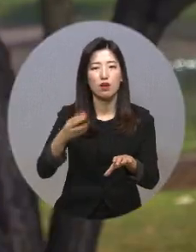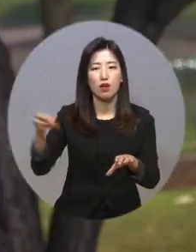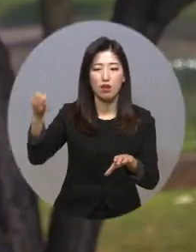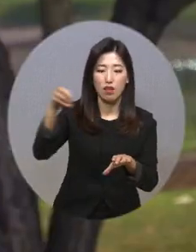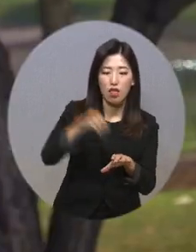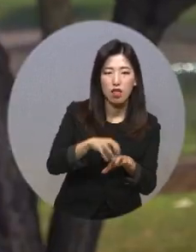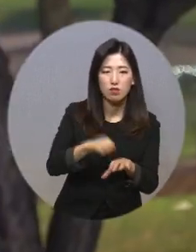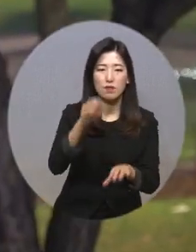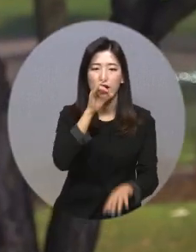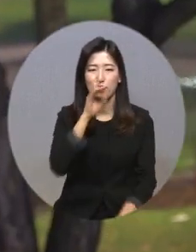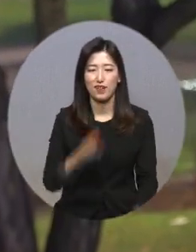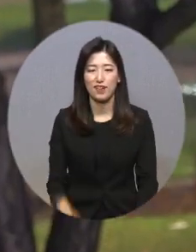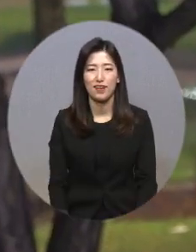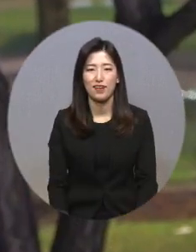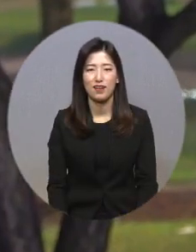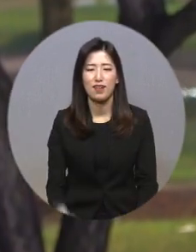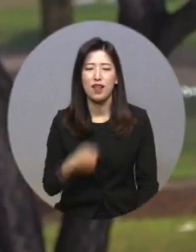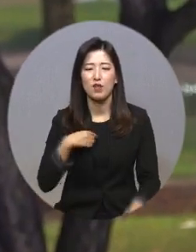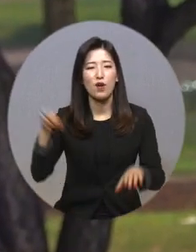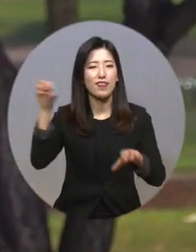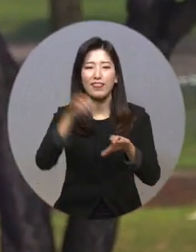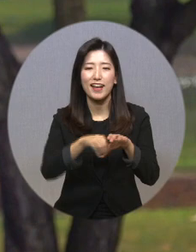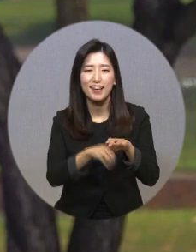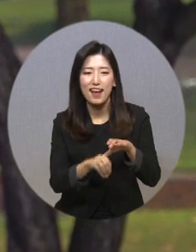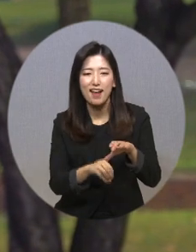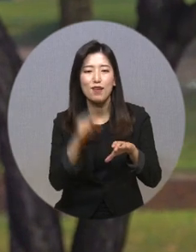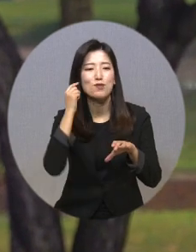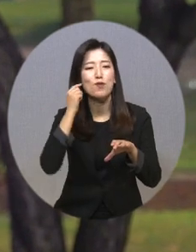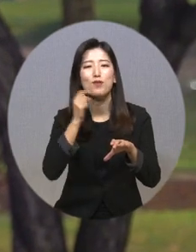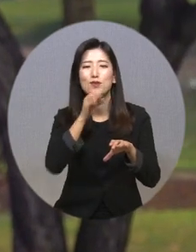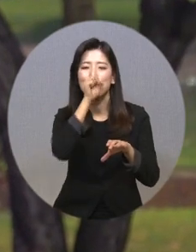소리 라고 들어봤어 좋겠다 왼쪽